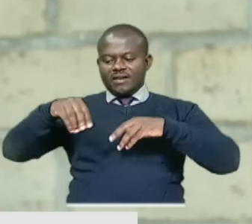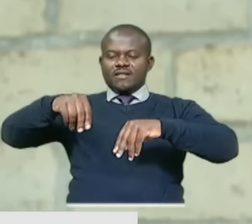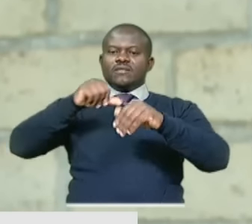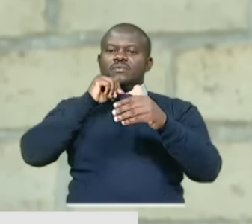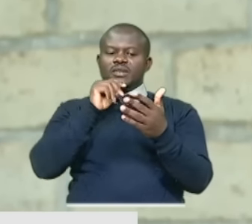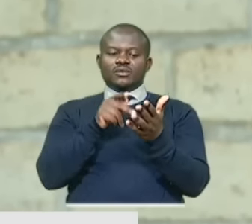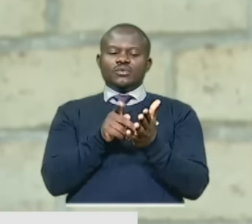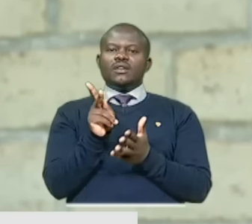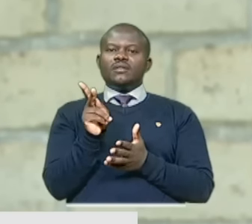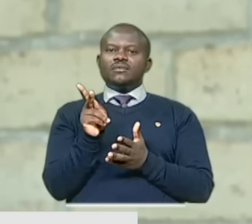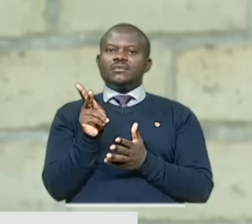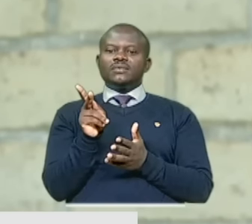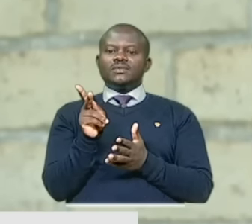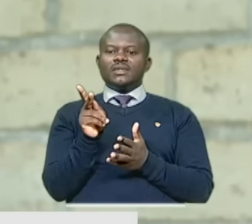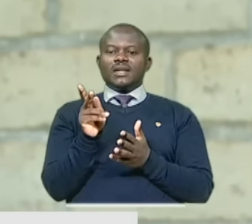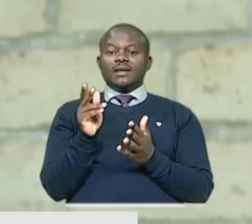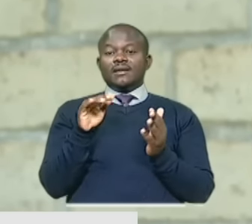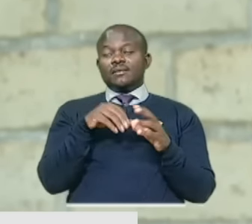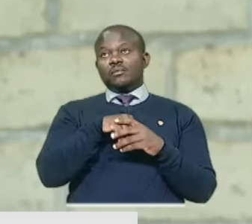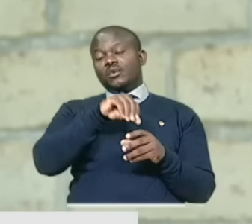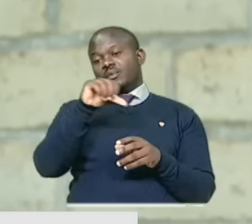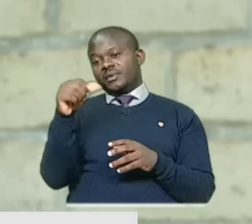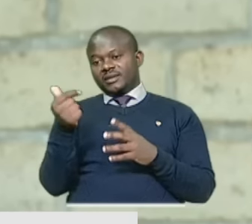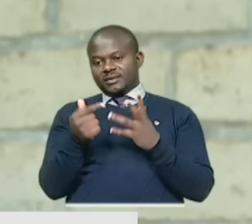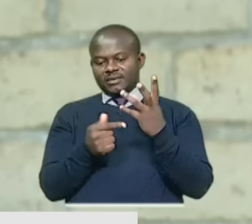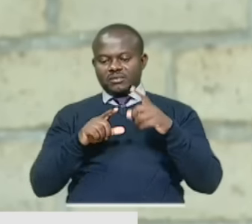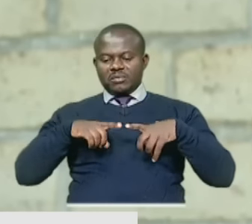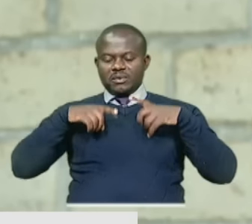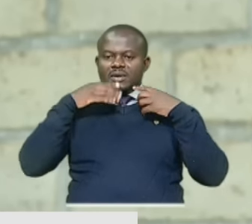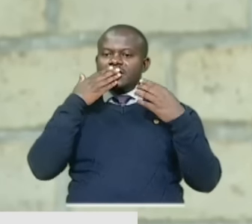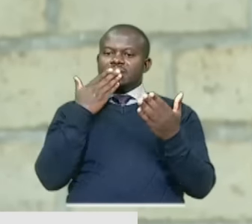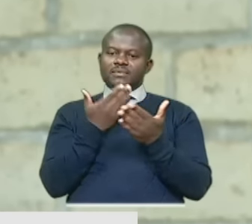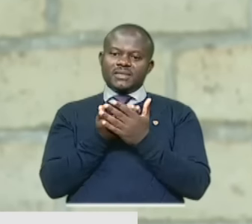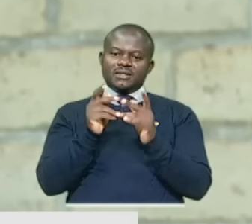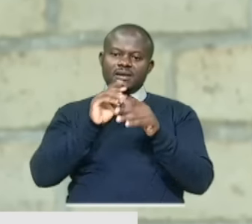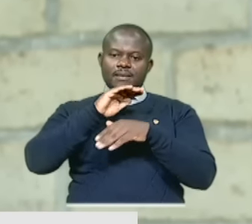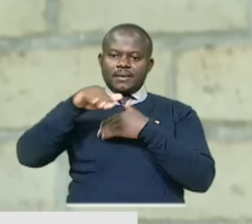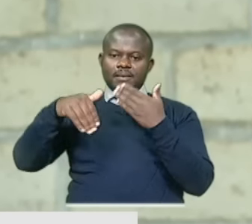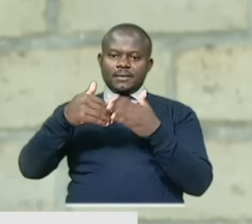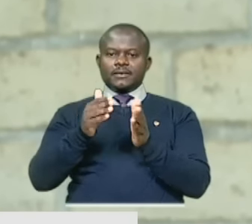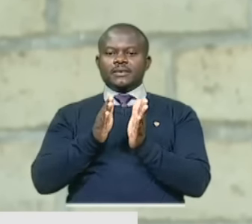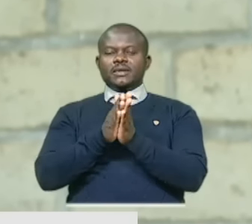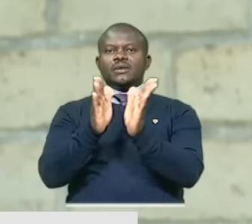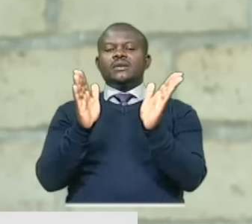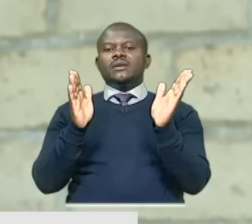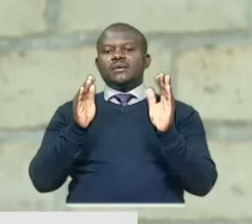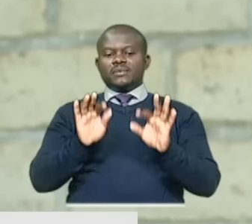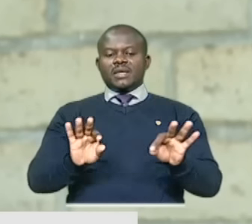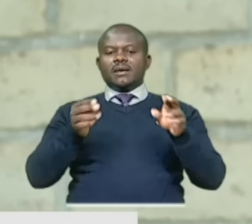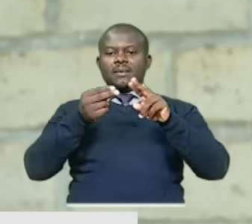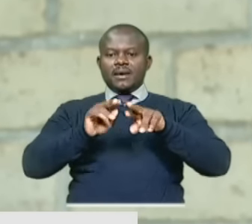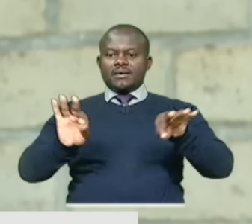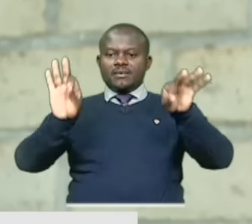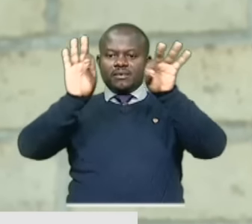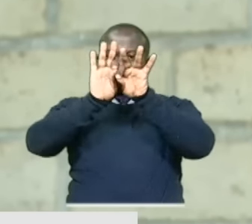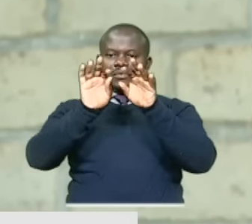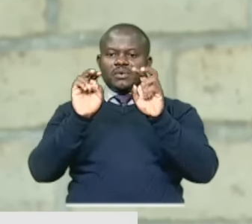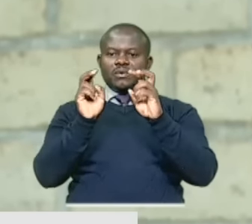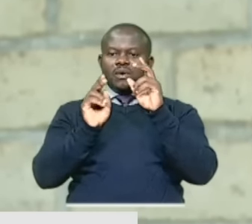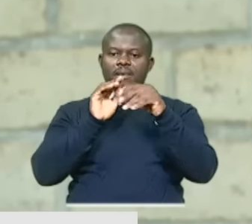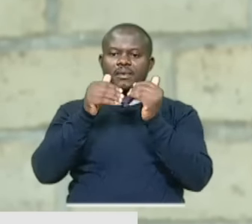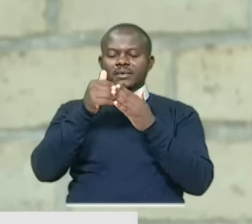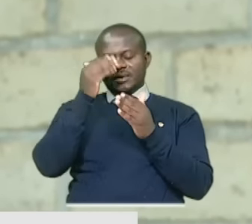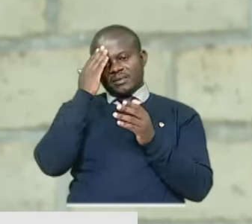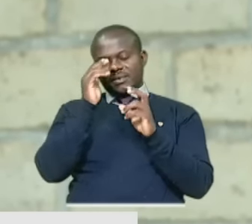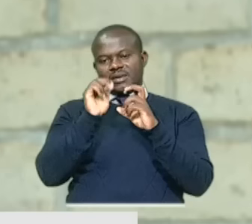tutayiguze mu bindi mu mibereho myiza y'abaturage byabaye ngombwa ko abantu bamenya ko